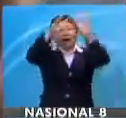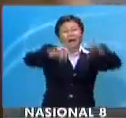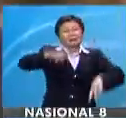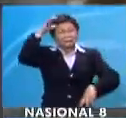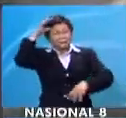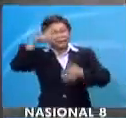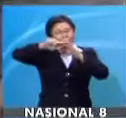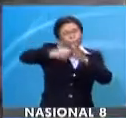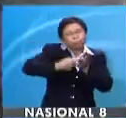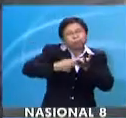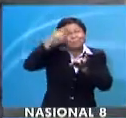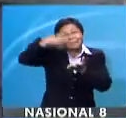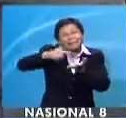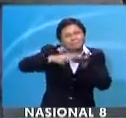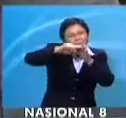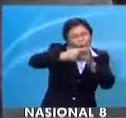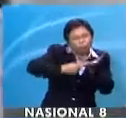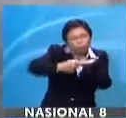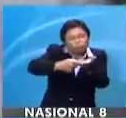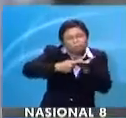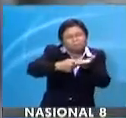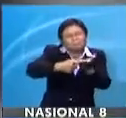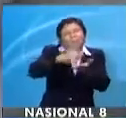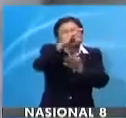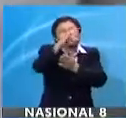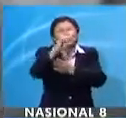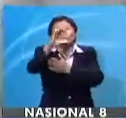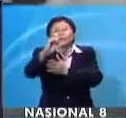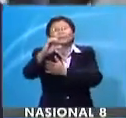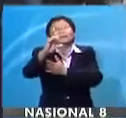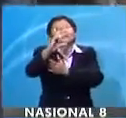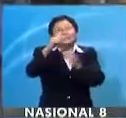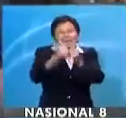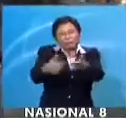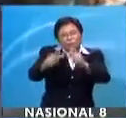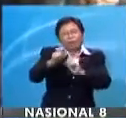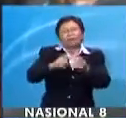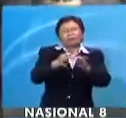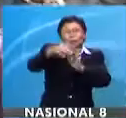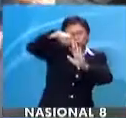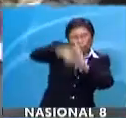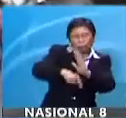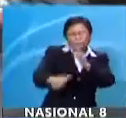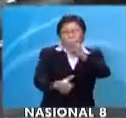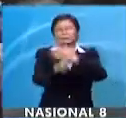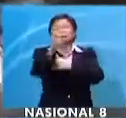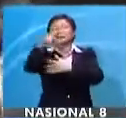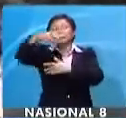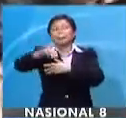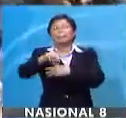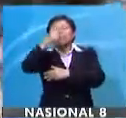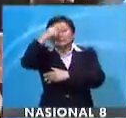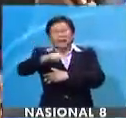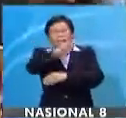ASEAN-China memulakan rundingan berhubung kod tata laku COC dengan segera. Dan mengulas selanjut perkara itu, Timbalan Perdana Menteri Thailand yang